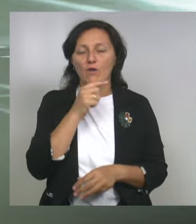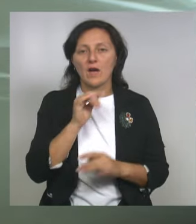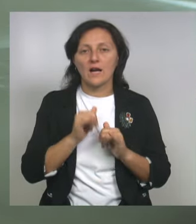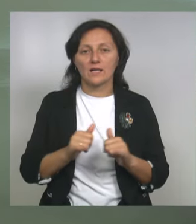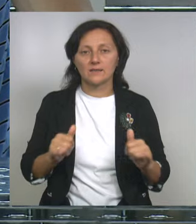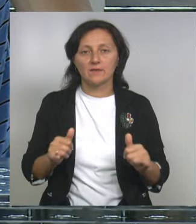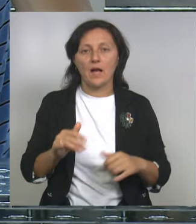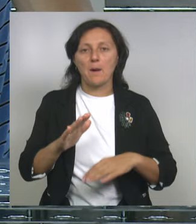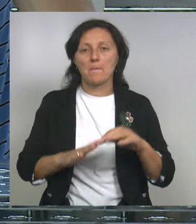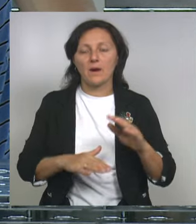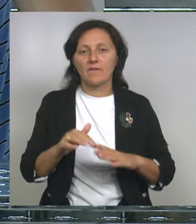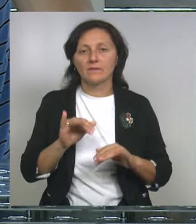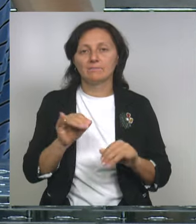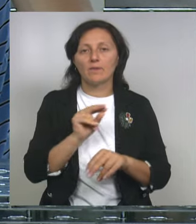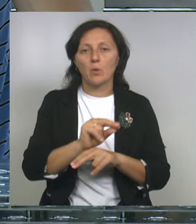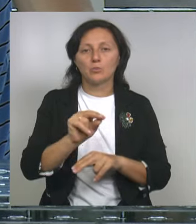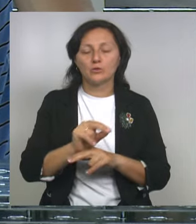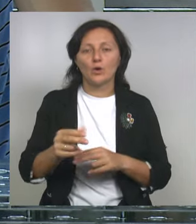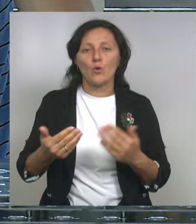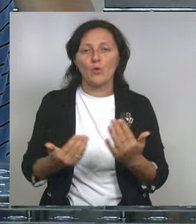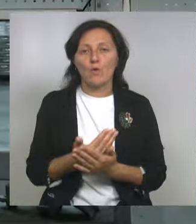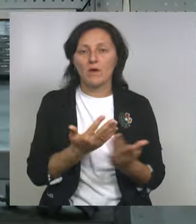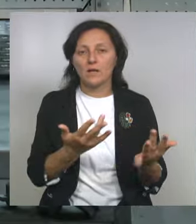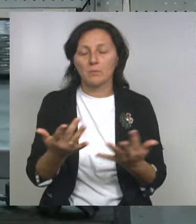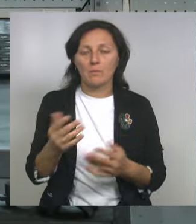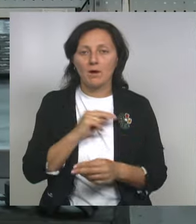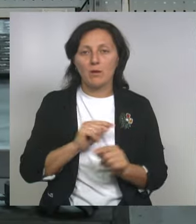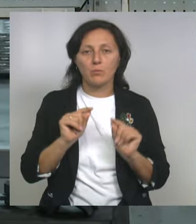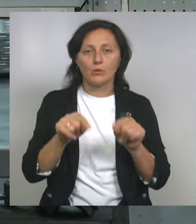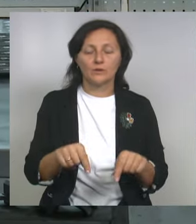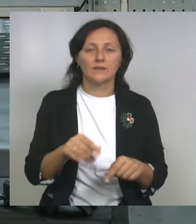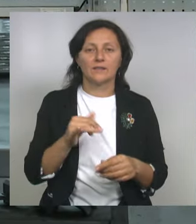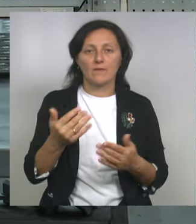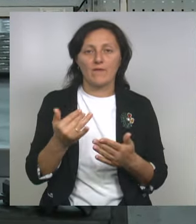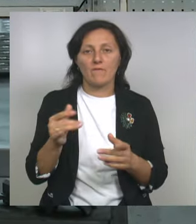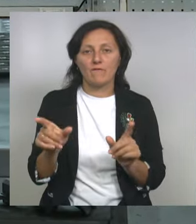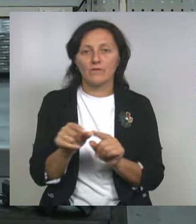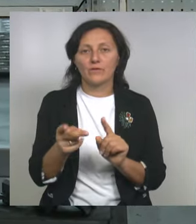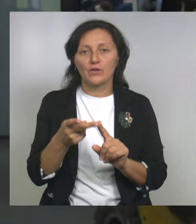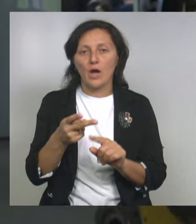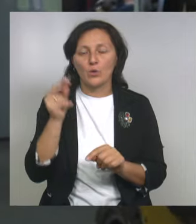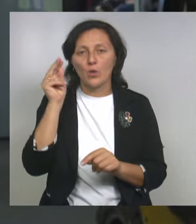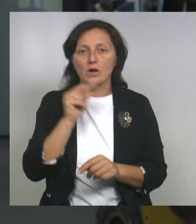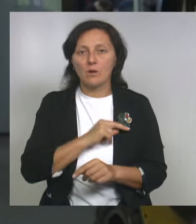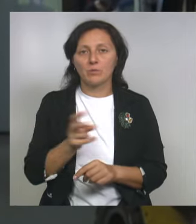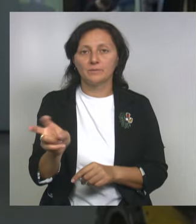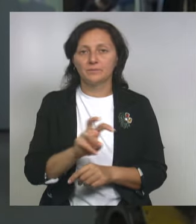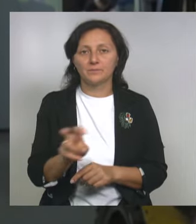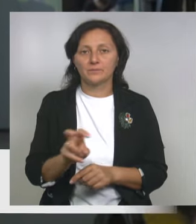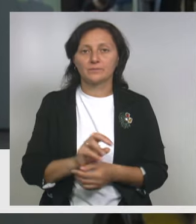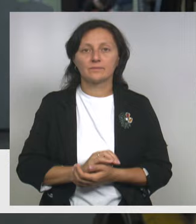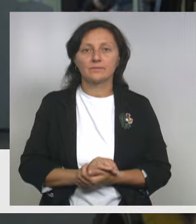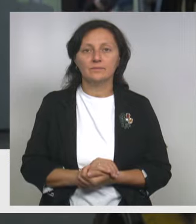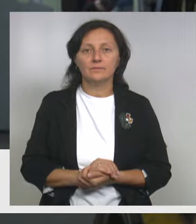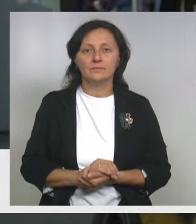практикой адаптация и наставничество как вновь принятых работников, так и желающих освоить смежные профессии. Эту систему мы начали внедрять